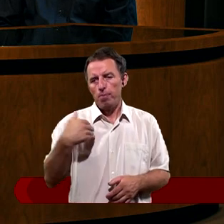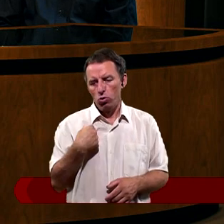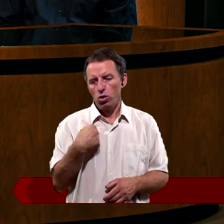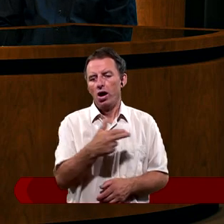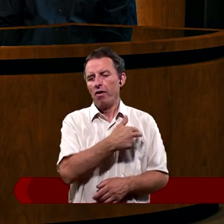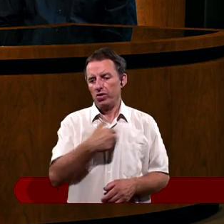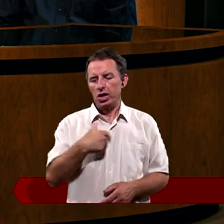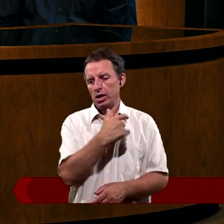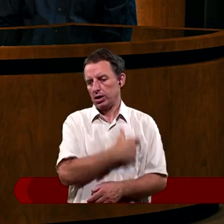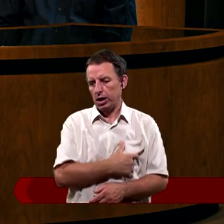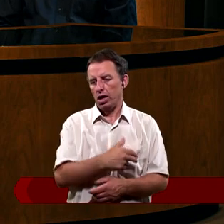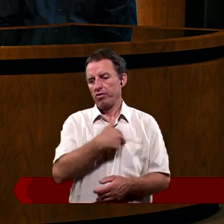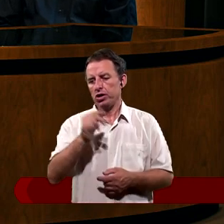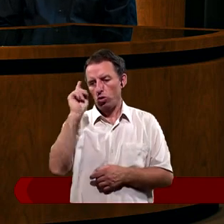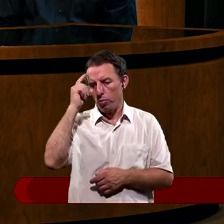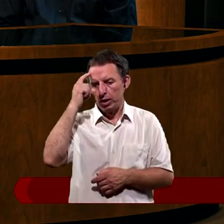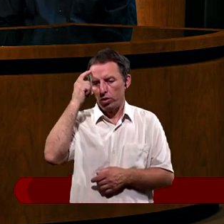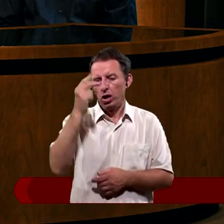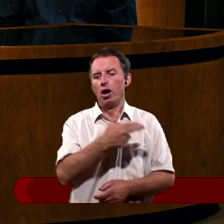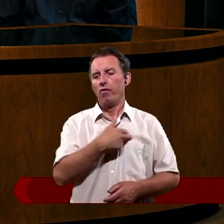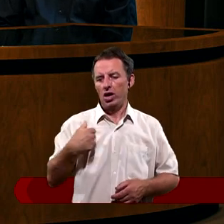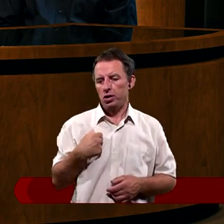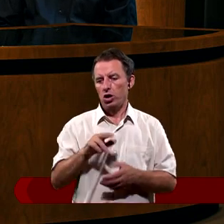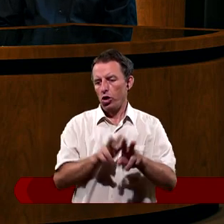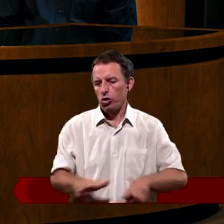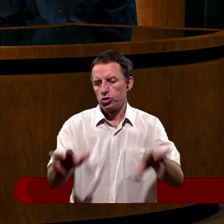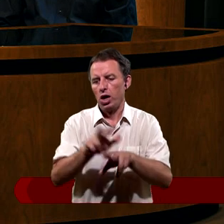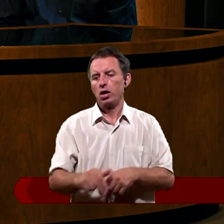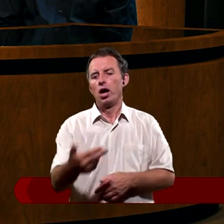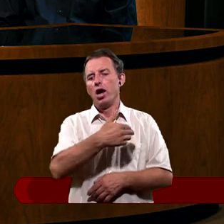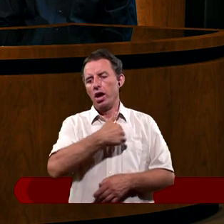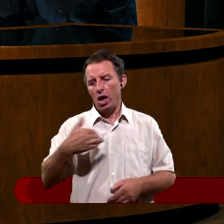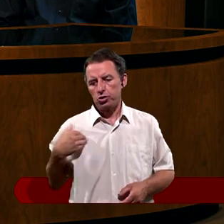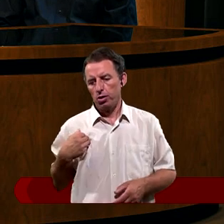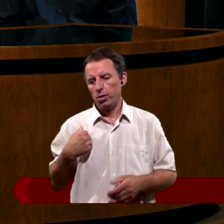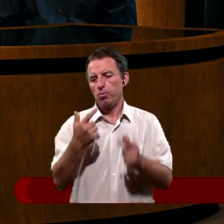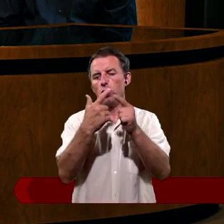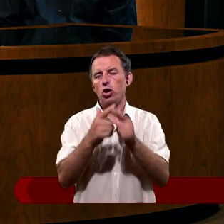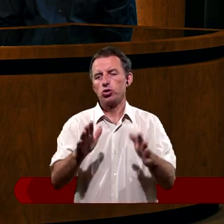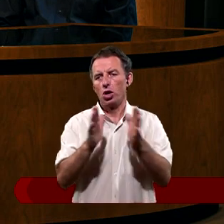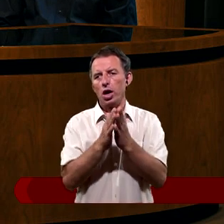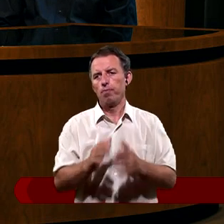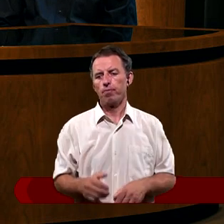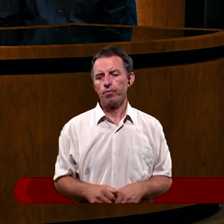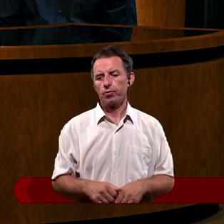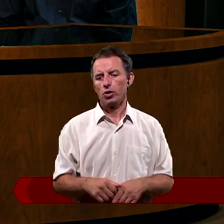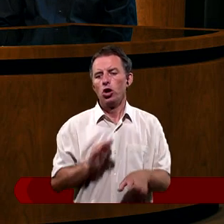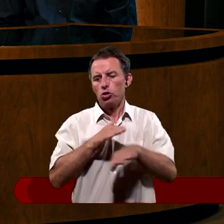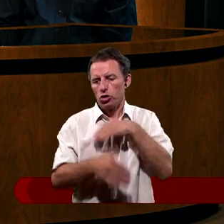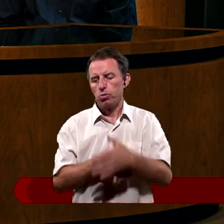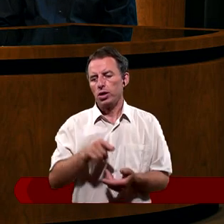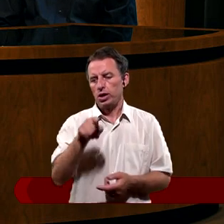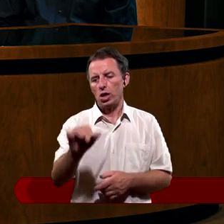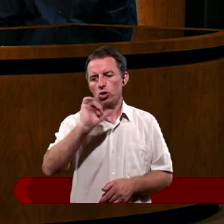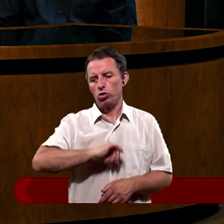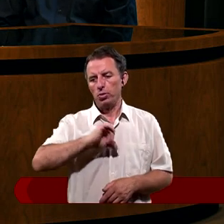był w naszych sercach, w naszych umysłach, w naszych rodzinach, w naszym kościele. I życzmy